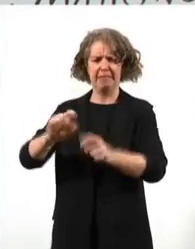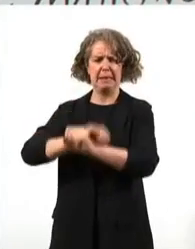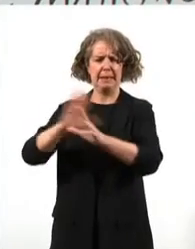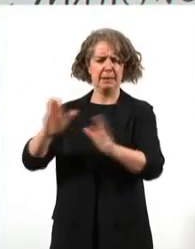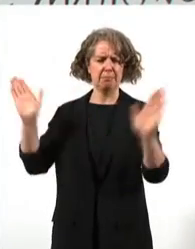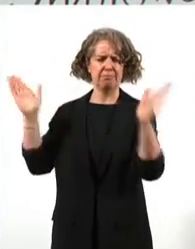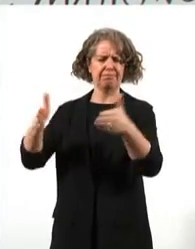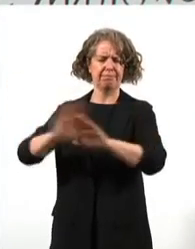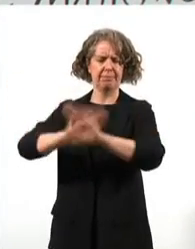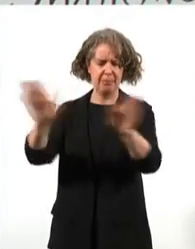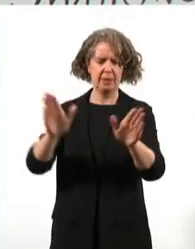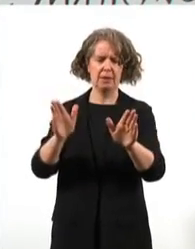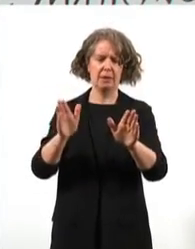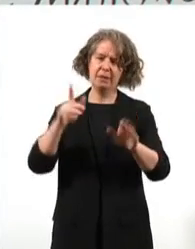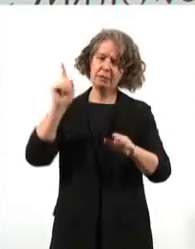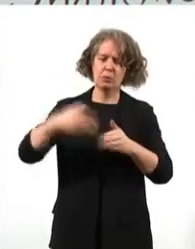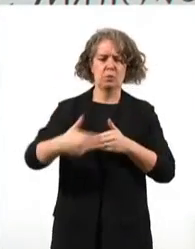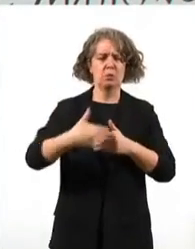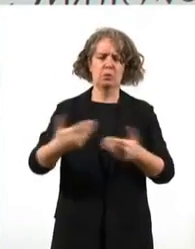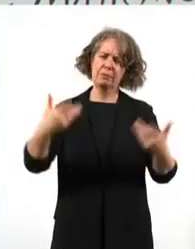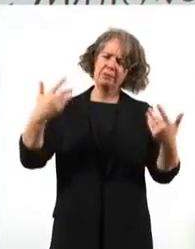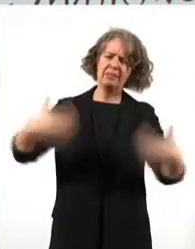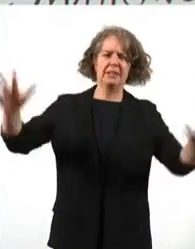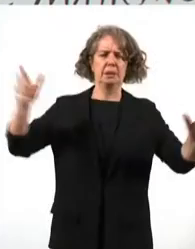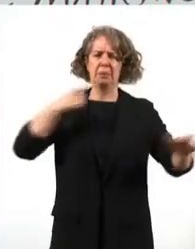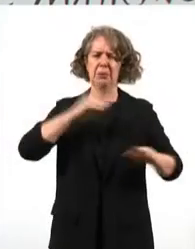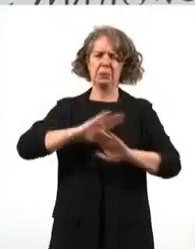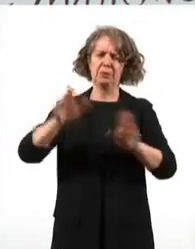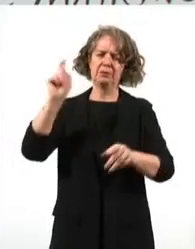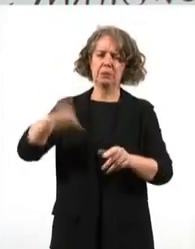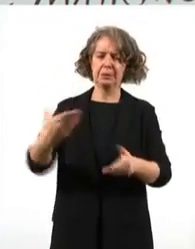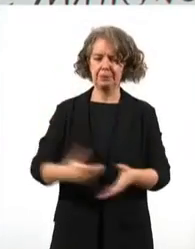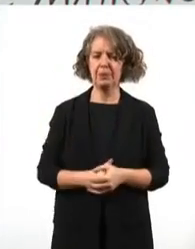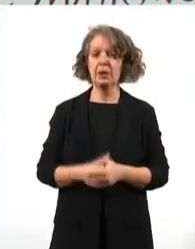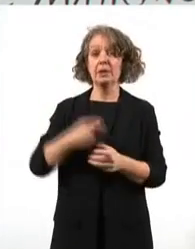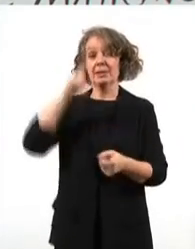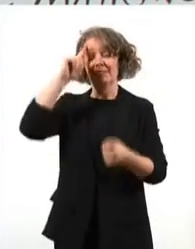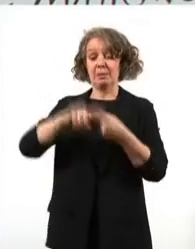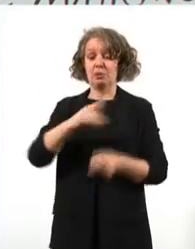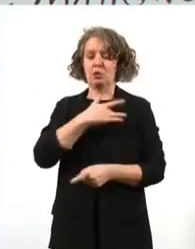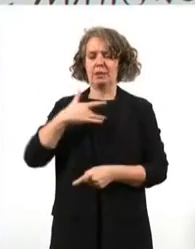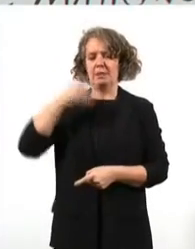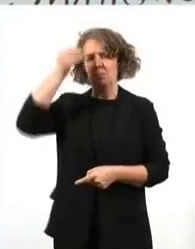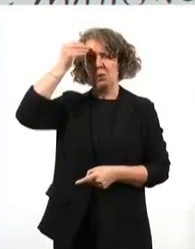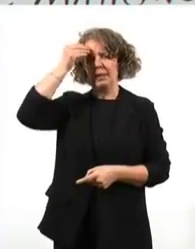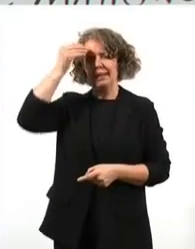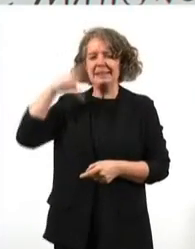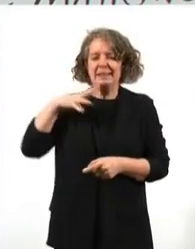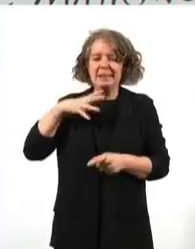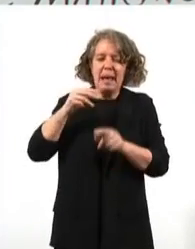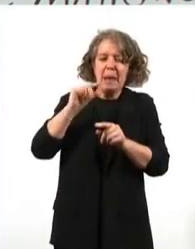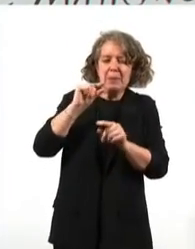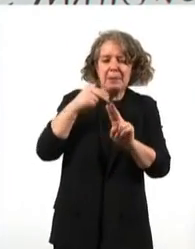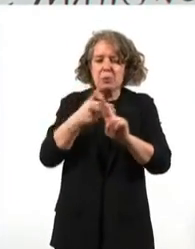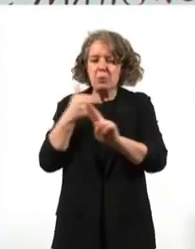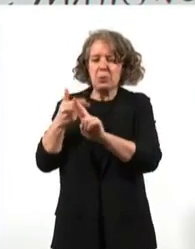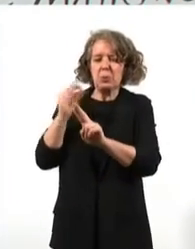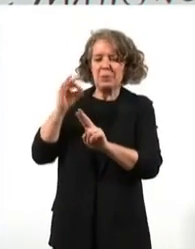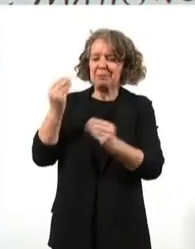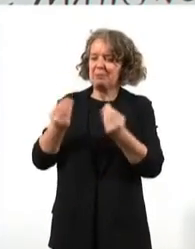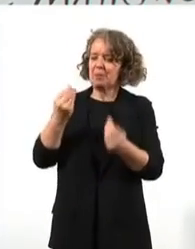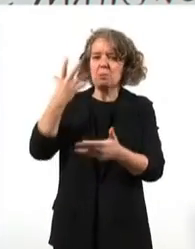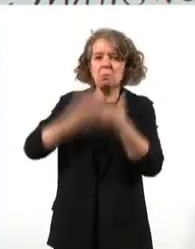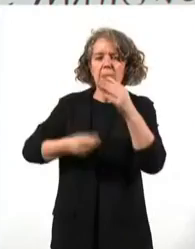santé mentale, hein, mais je pense que là encore, on a des morceaux de réponses, mais sans doute pas de réponses globales. Donc il faut qu'on puisse voir comment